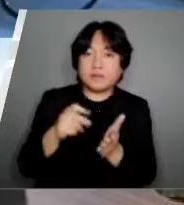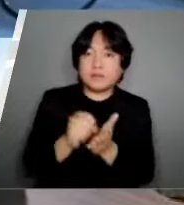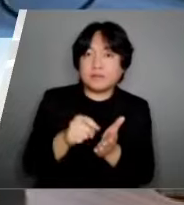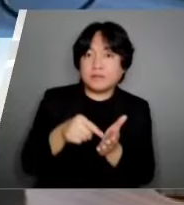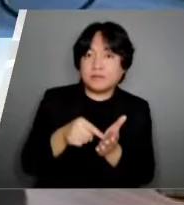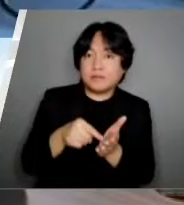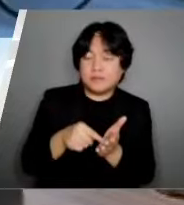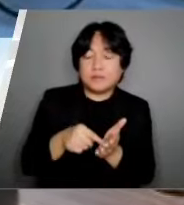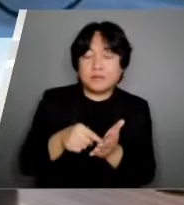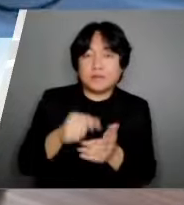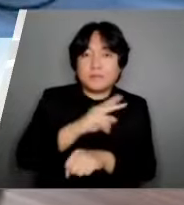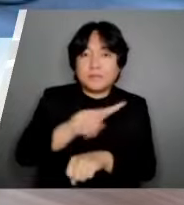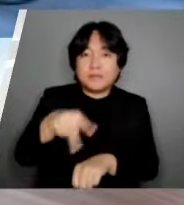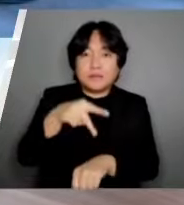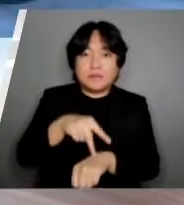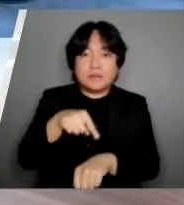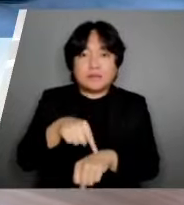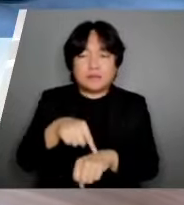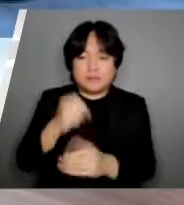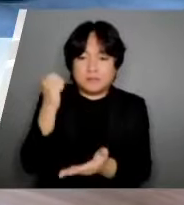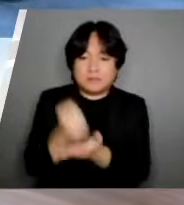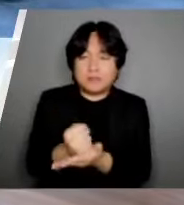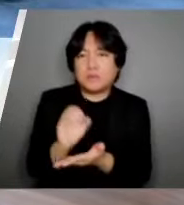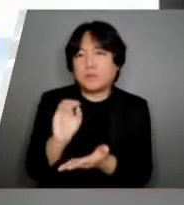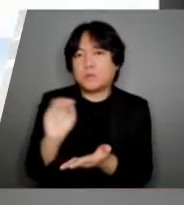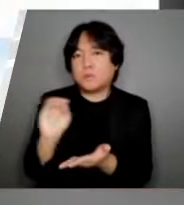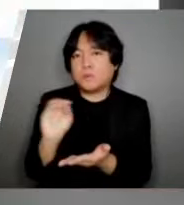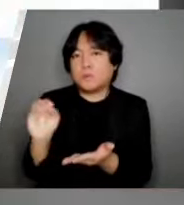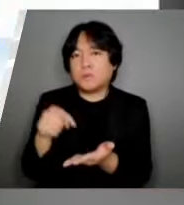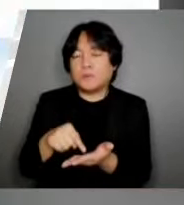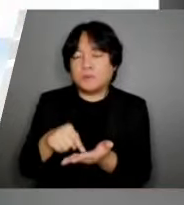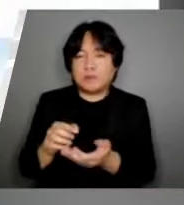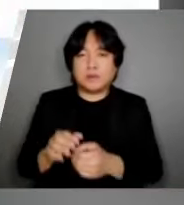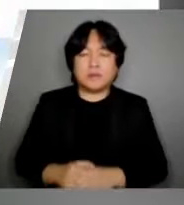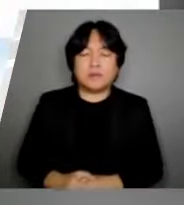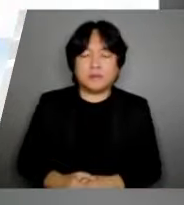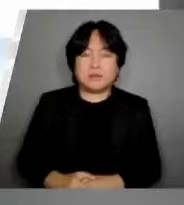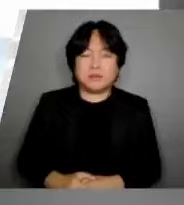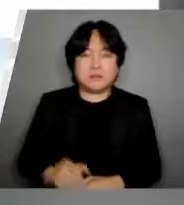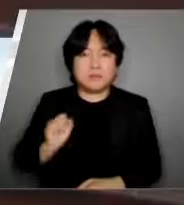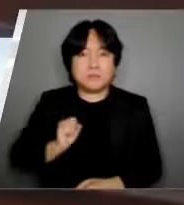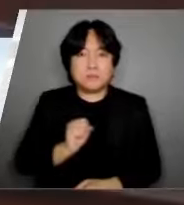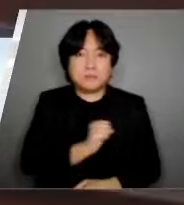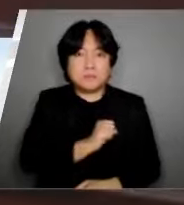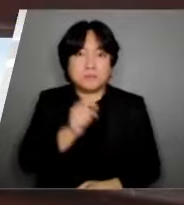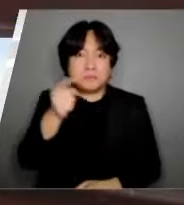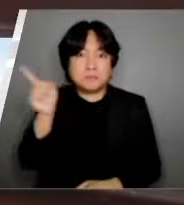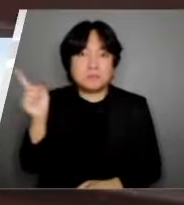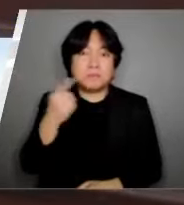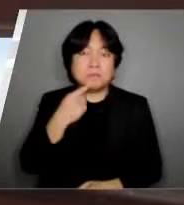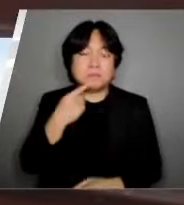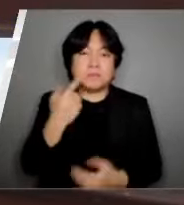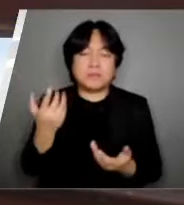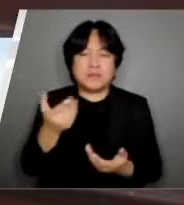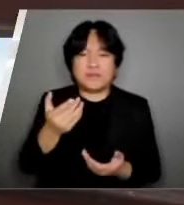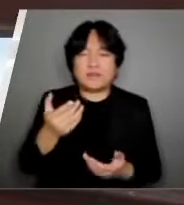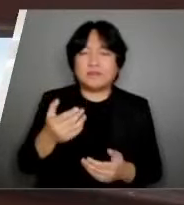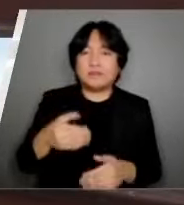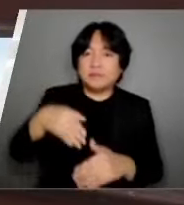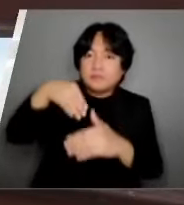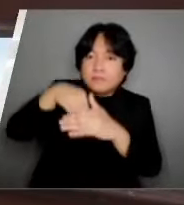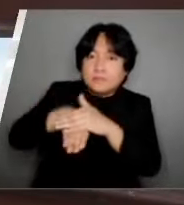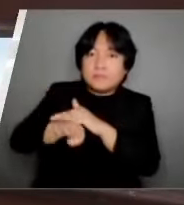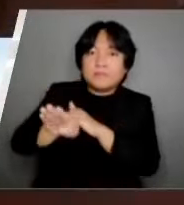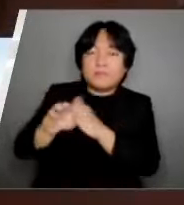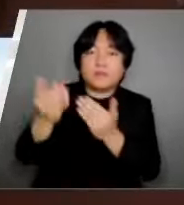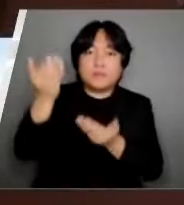mga otoridad sa backdoor dumaan ang mga Guo. Nagkatatak na lang ang kanyang passport pagpasok sa Sabah, Malaysia noong